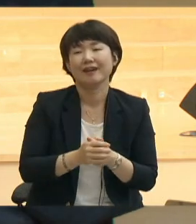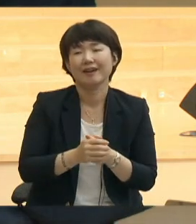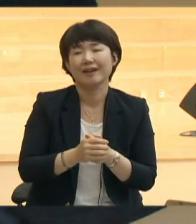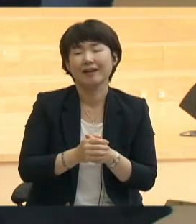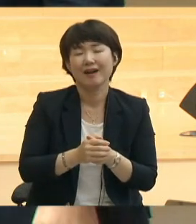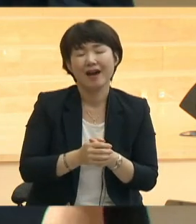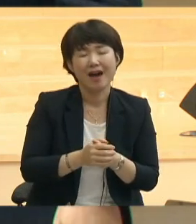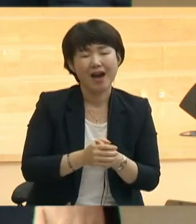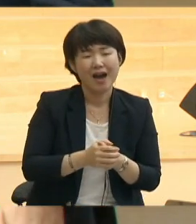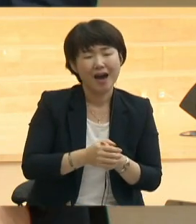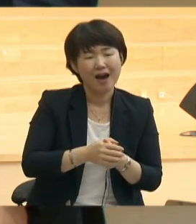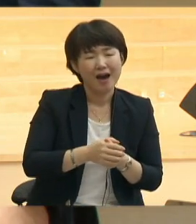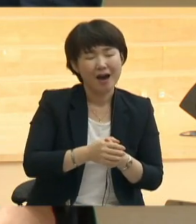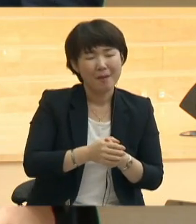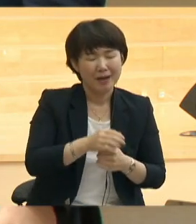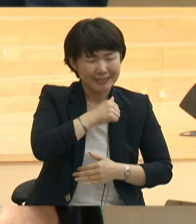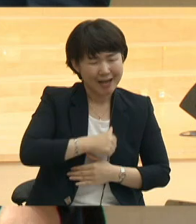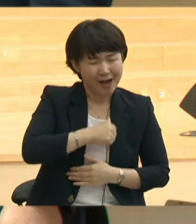그래도 힘들거든